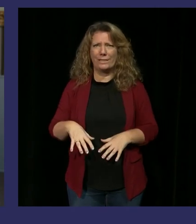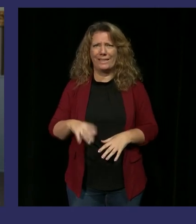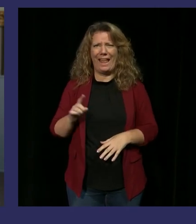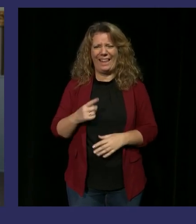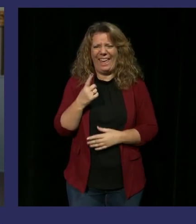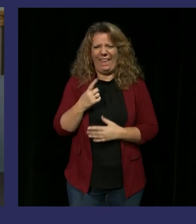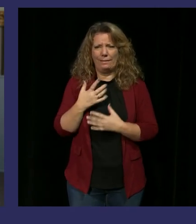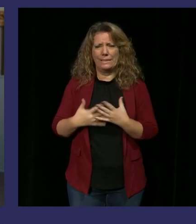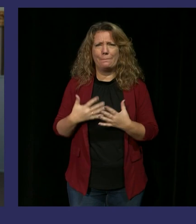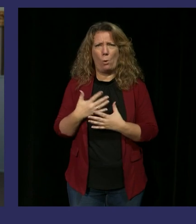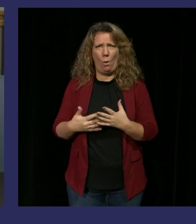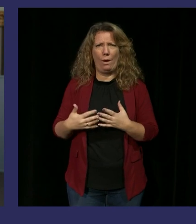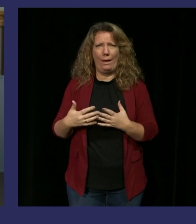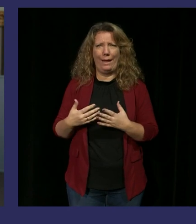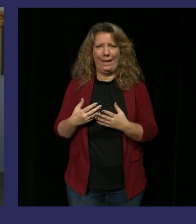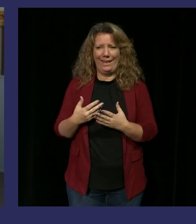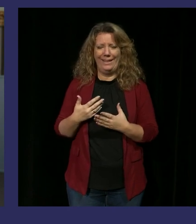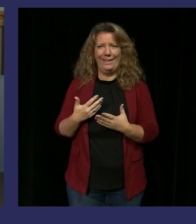si.